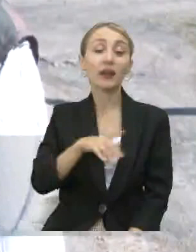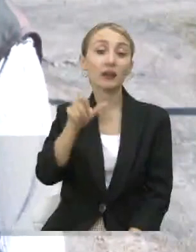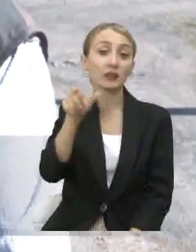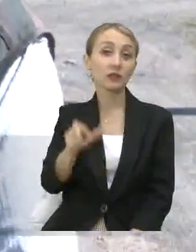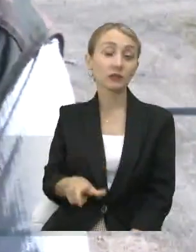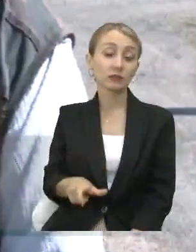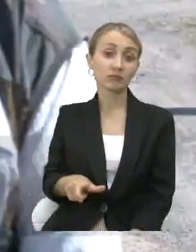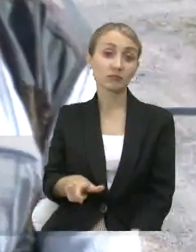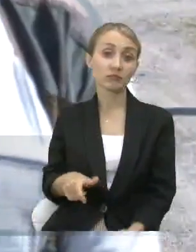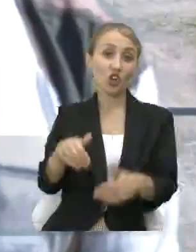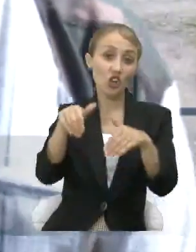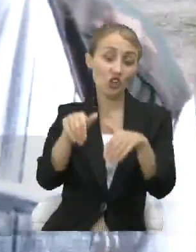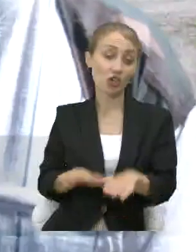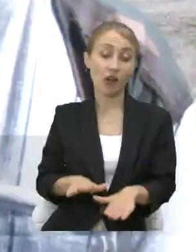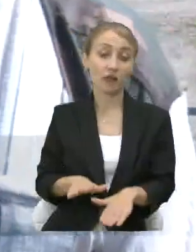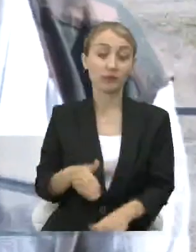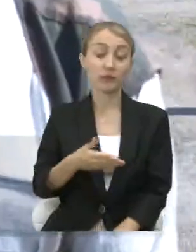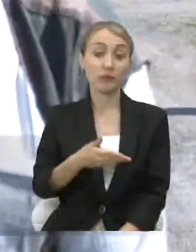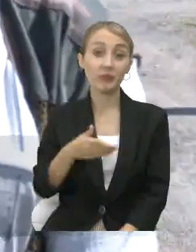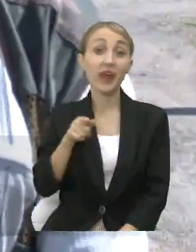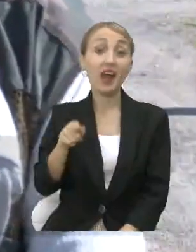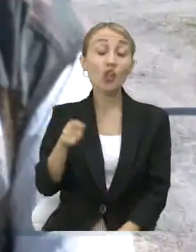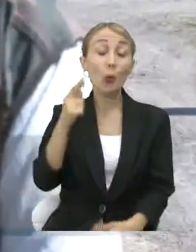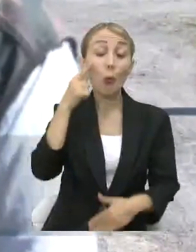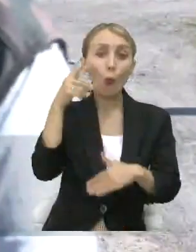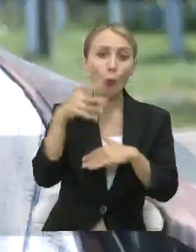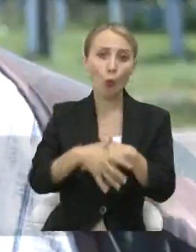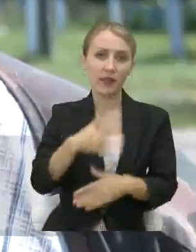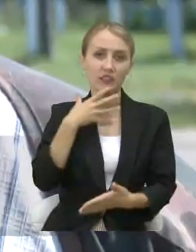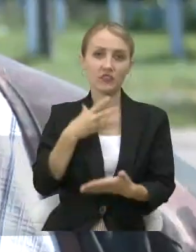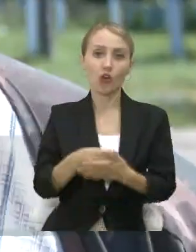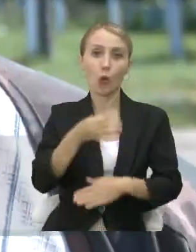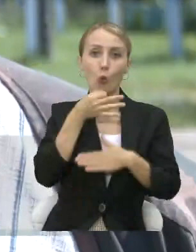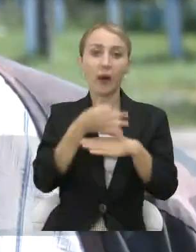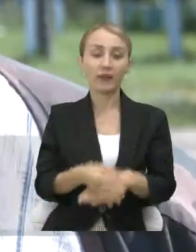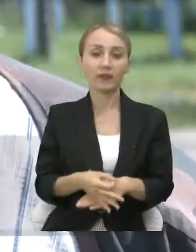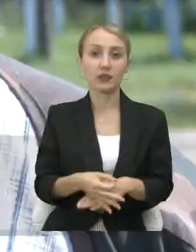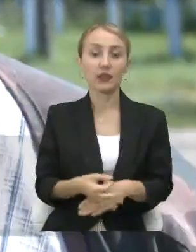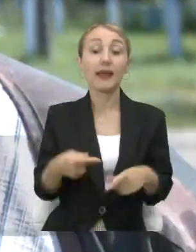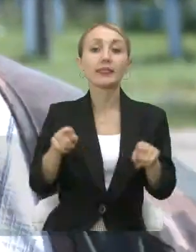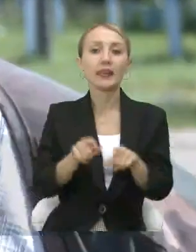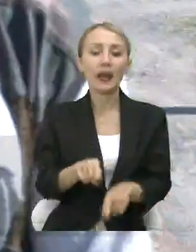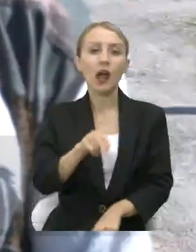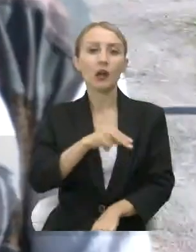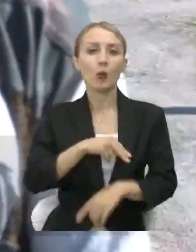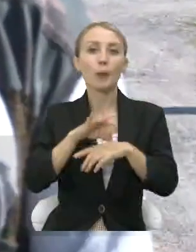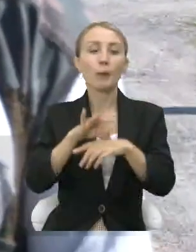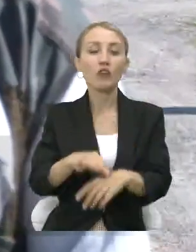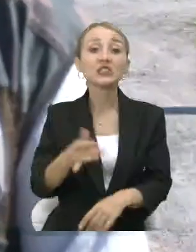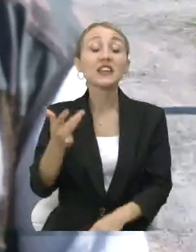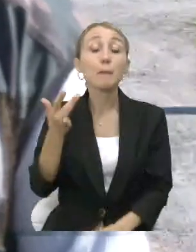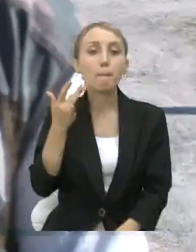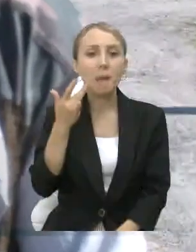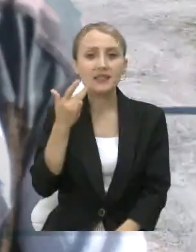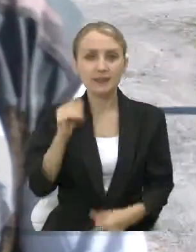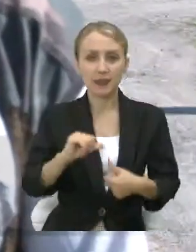наших, они поняли свою ответственность. Такая работа проводится постоянно. И это